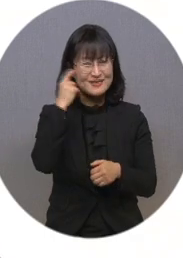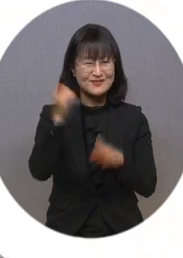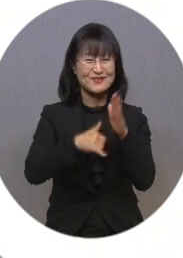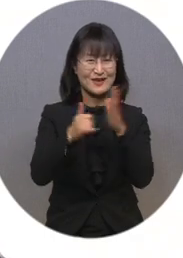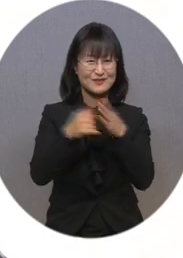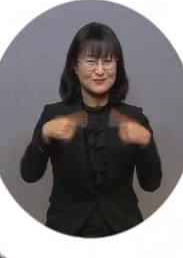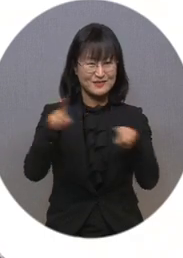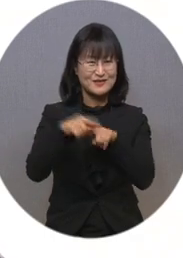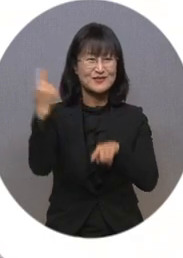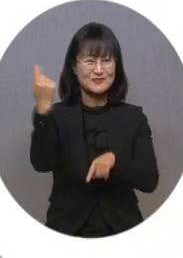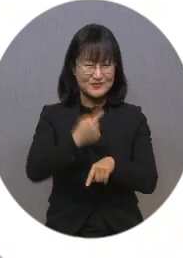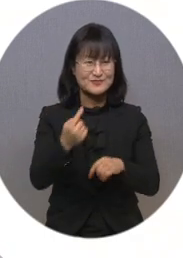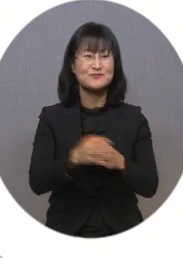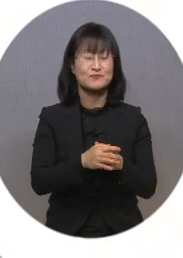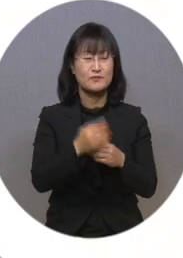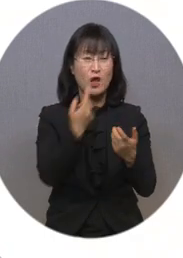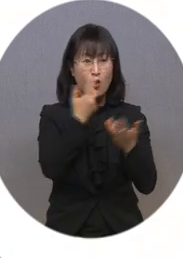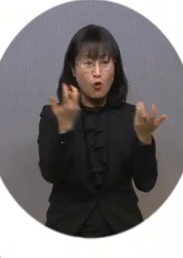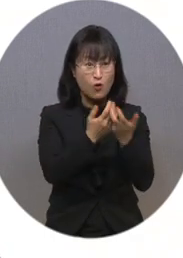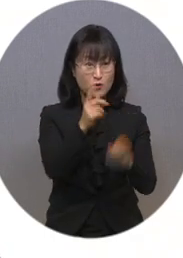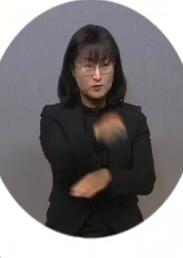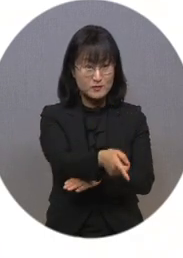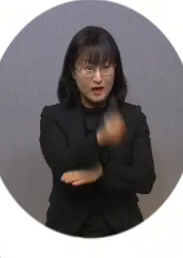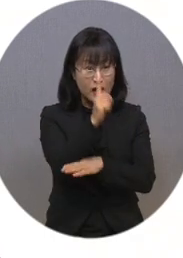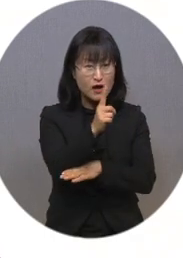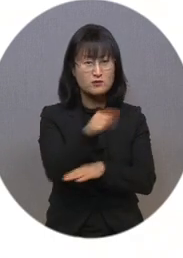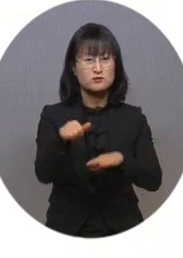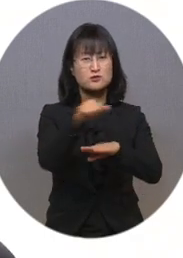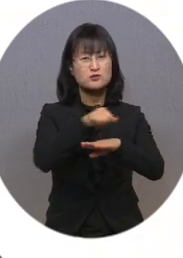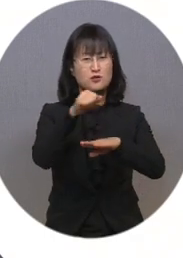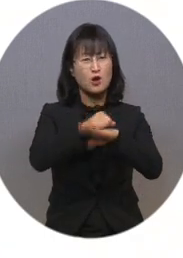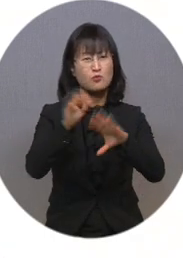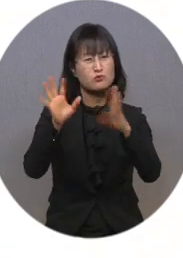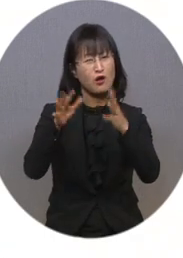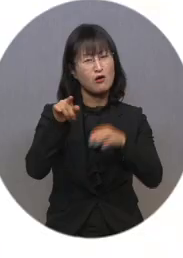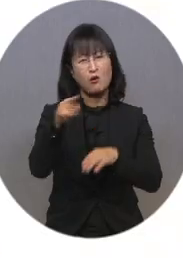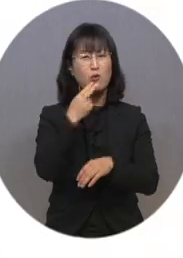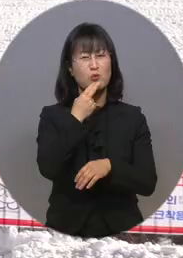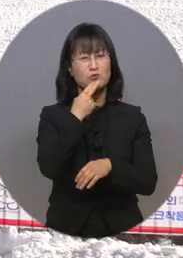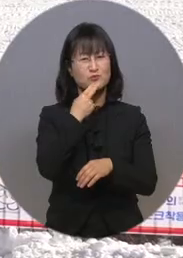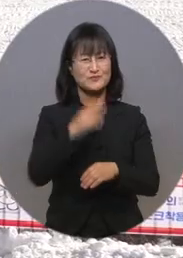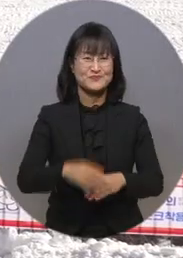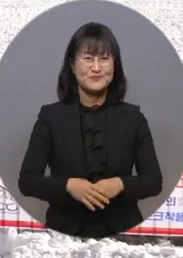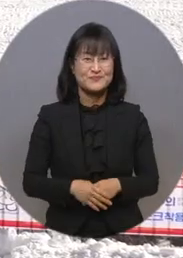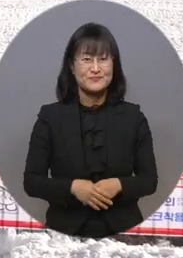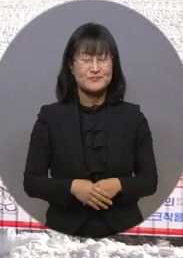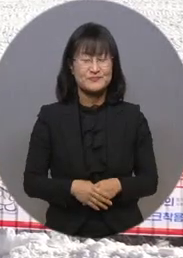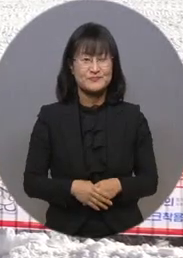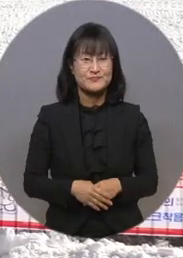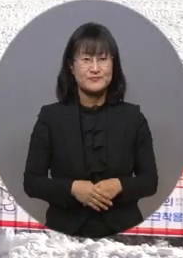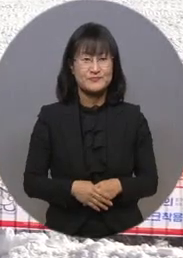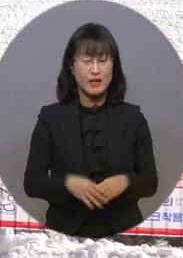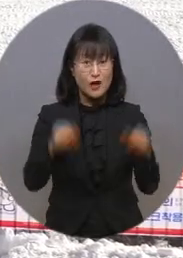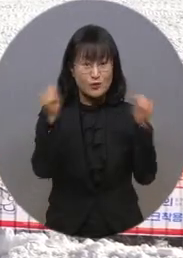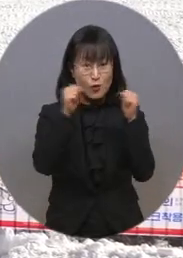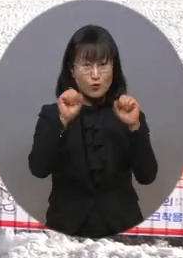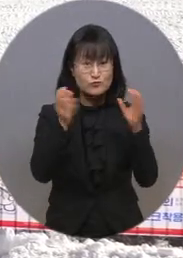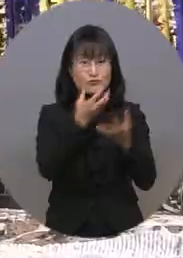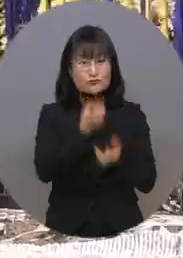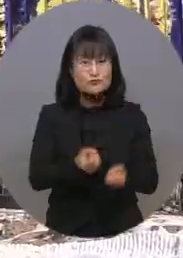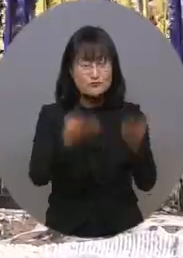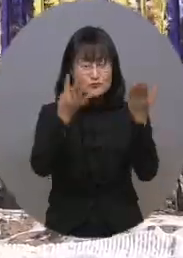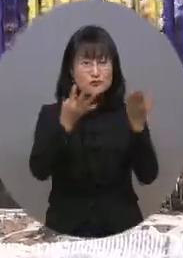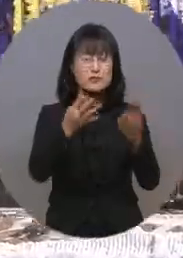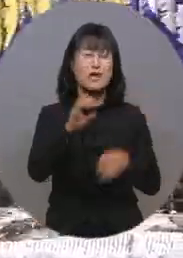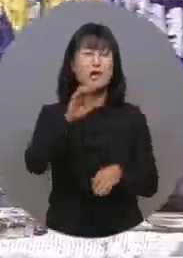here to do some trout fishing because you don't have this in Singapore. 대한민국 대표 겨울축제인